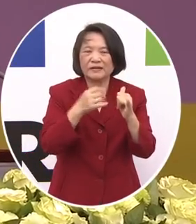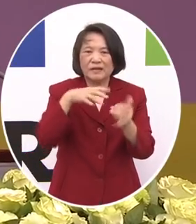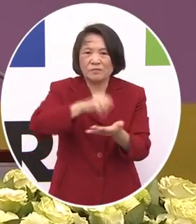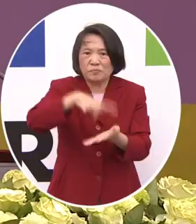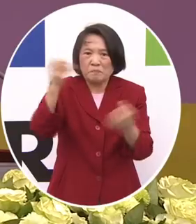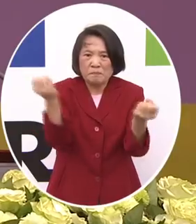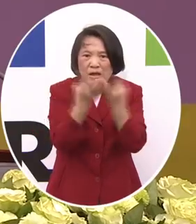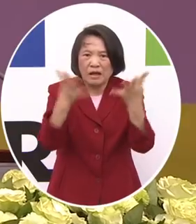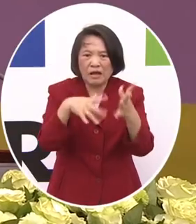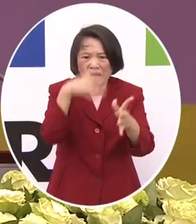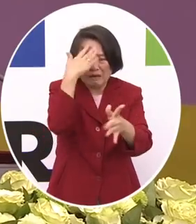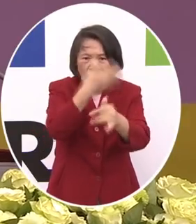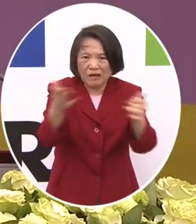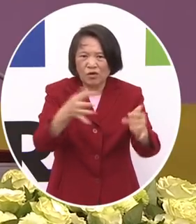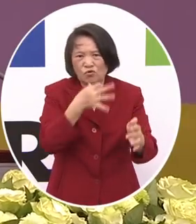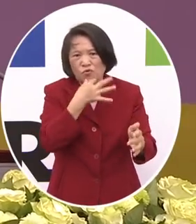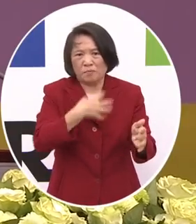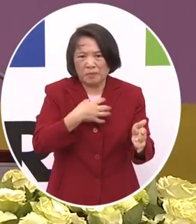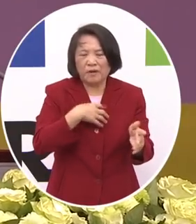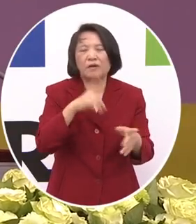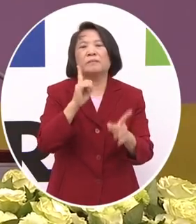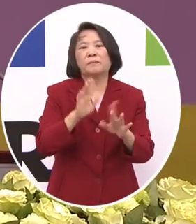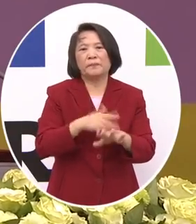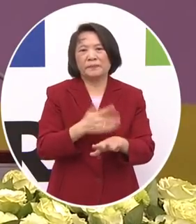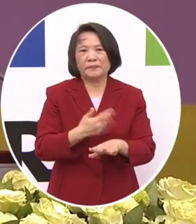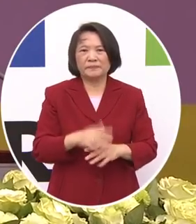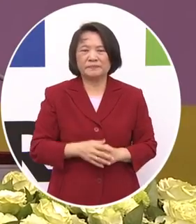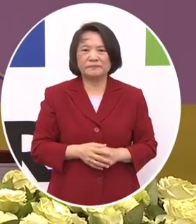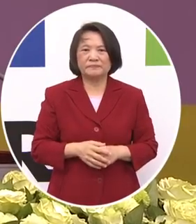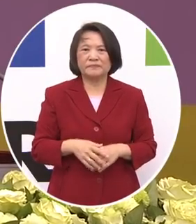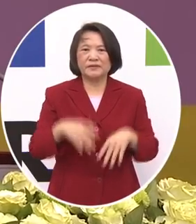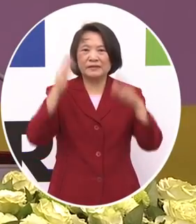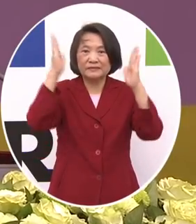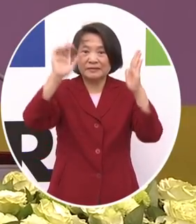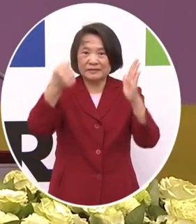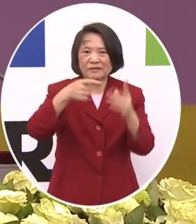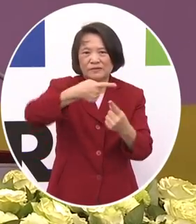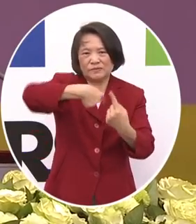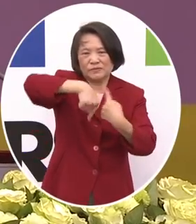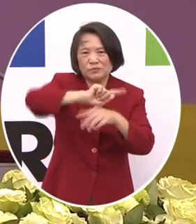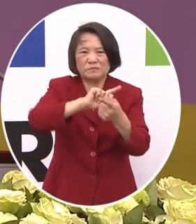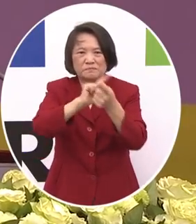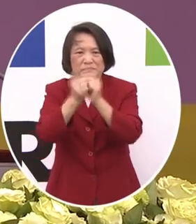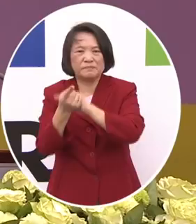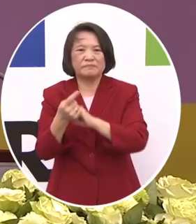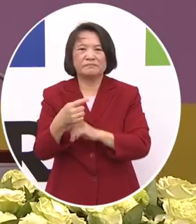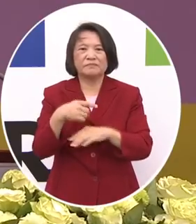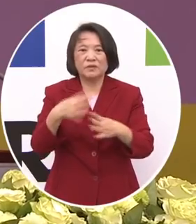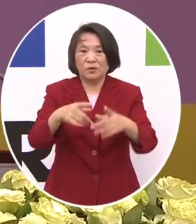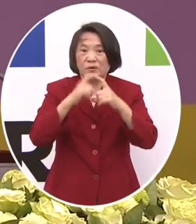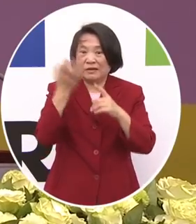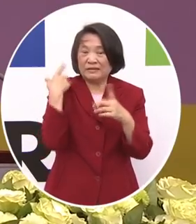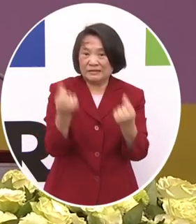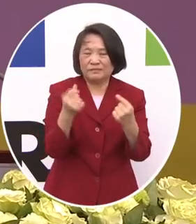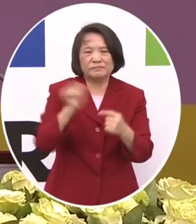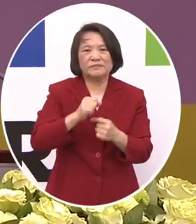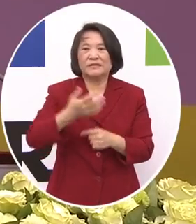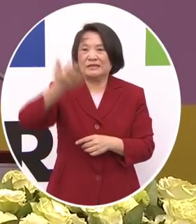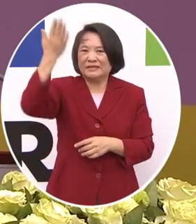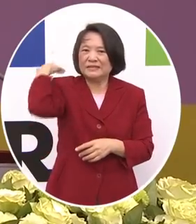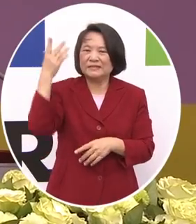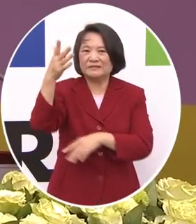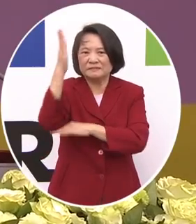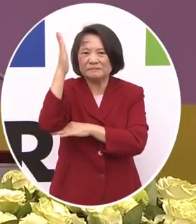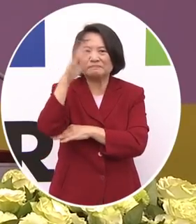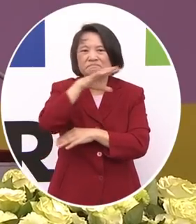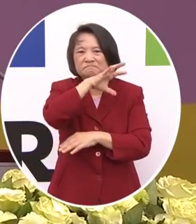的威胁。转型正义更不能走回头路，过去执政者犯的错误，现在的政